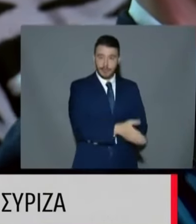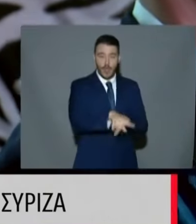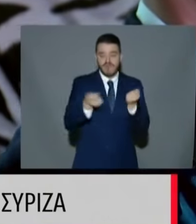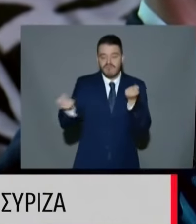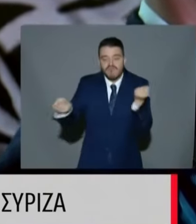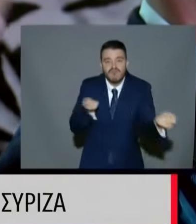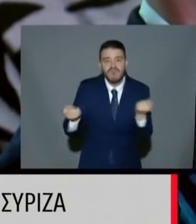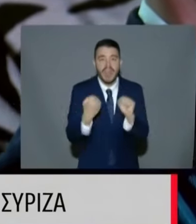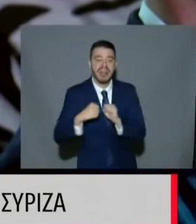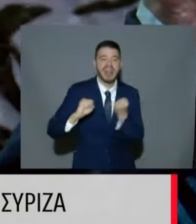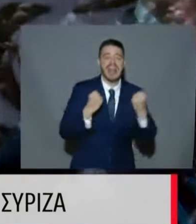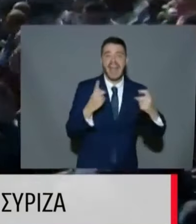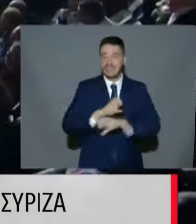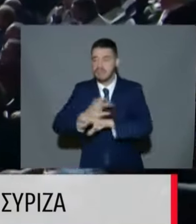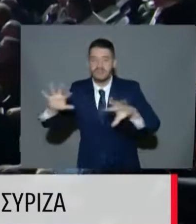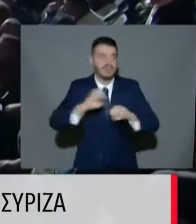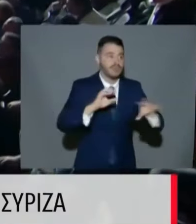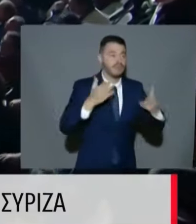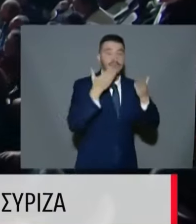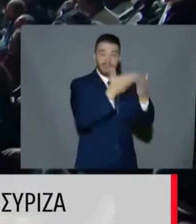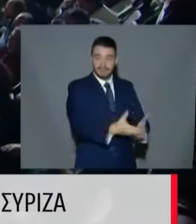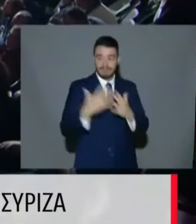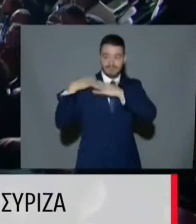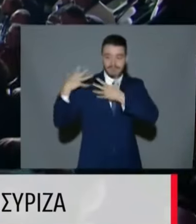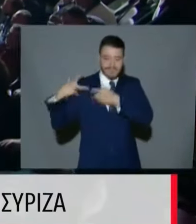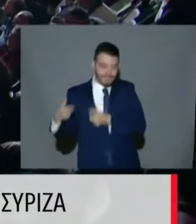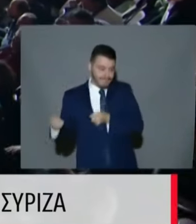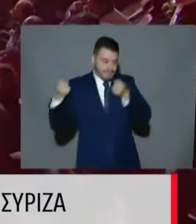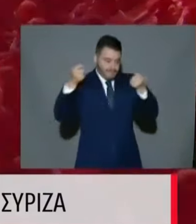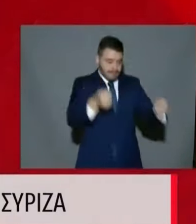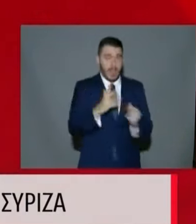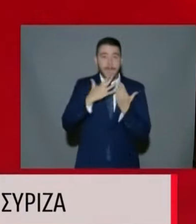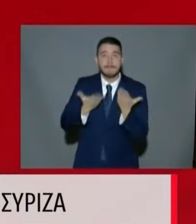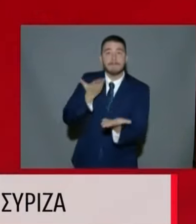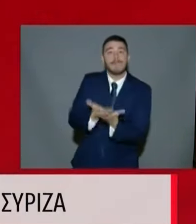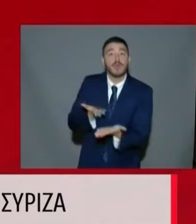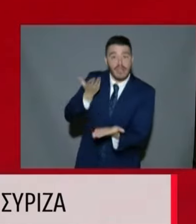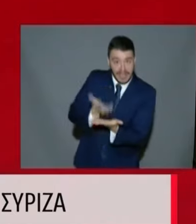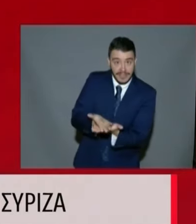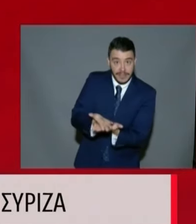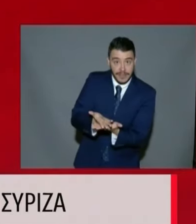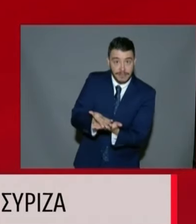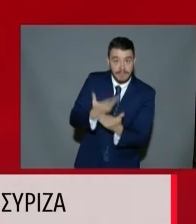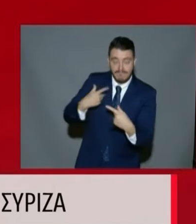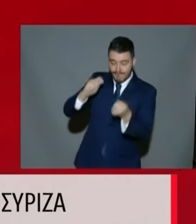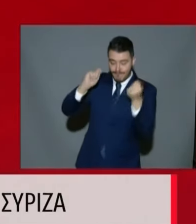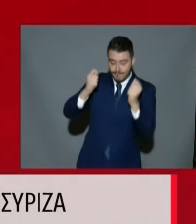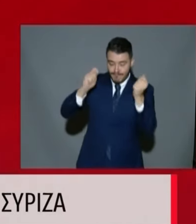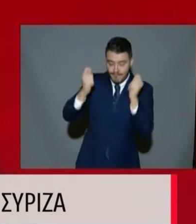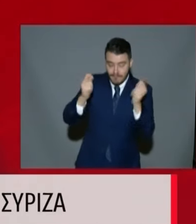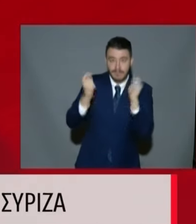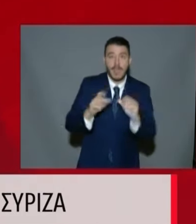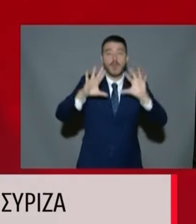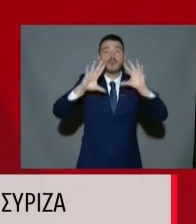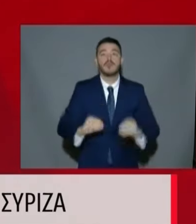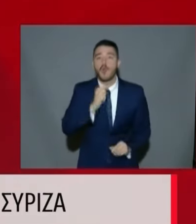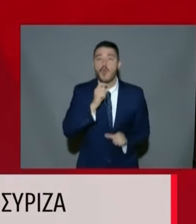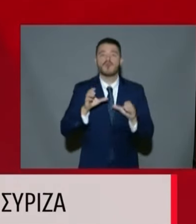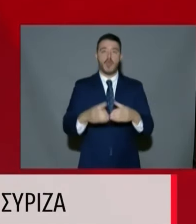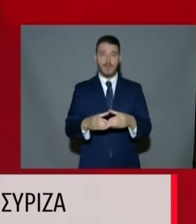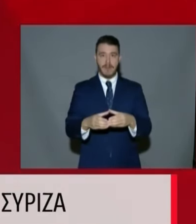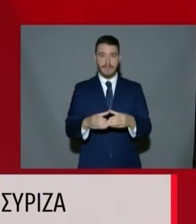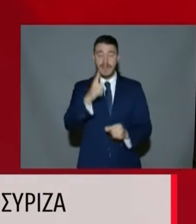δράσης, το οποίο εξισιοδοτούμε και να επεξεργαστεί προτάσεις για την ολοκλήρωση του μετασχηματισμού του κόμματός μας.